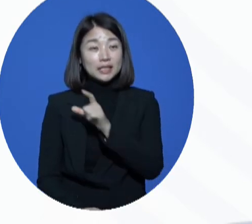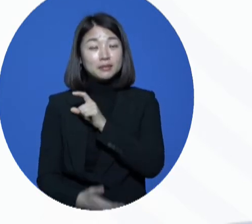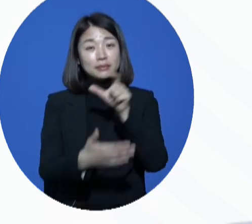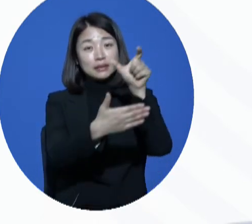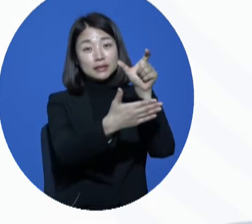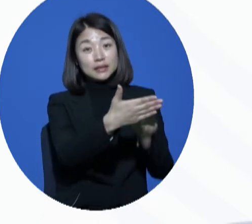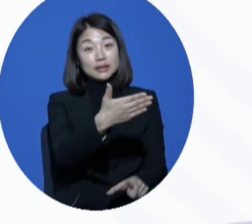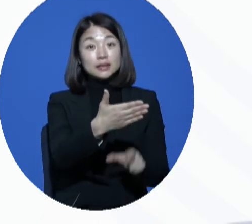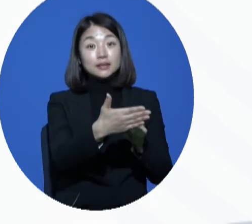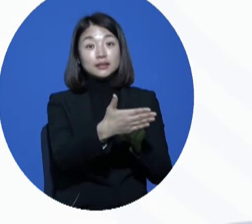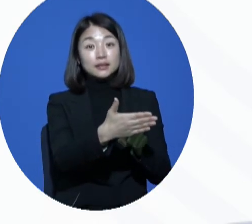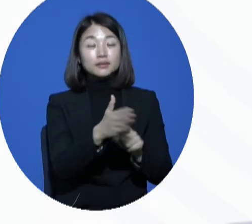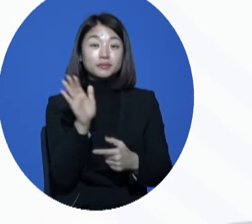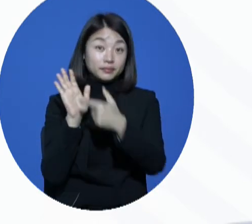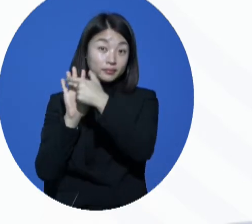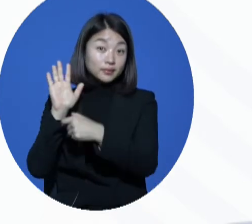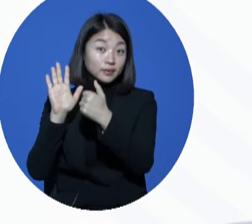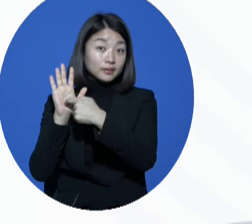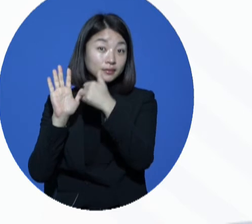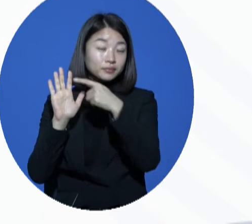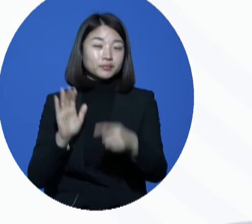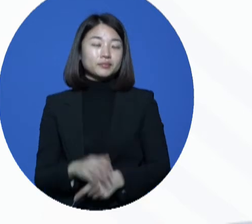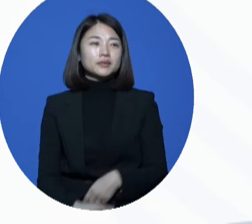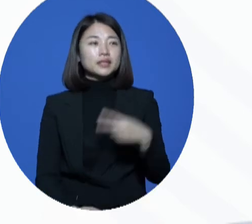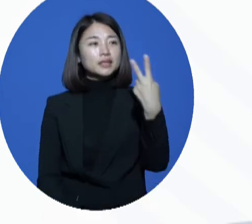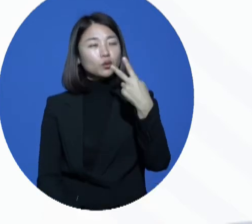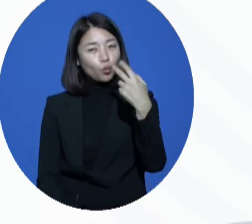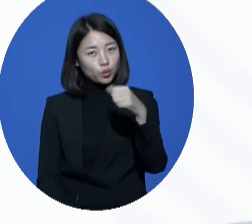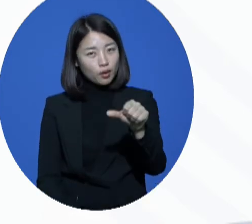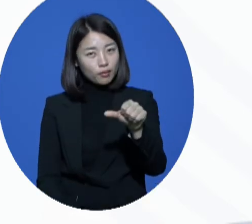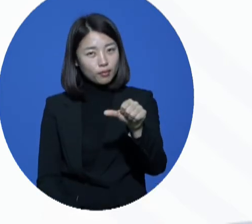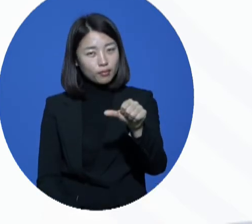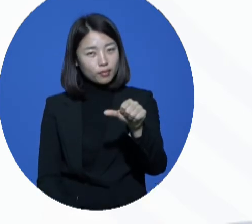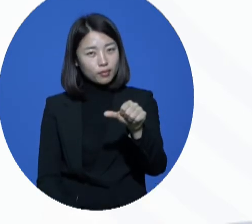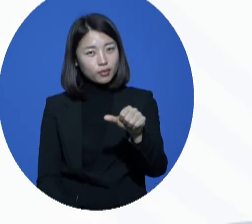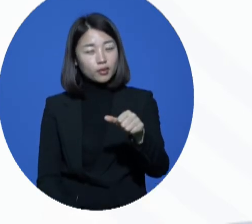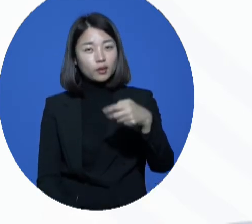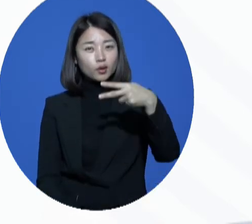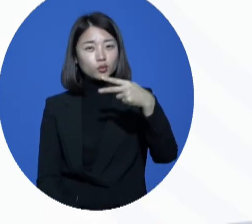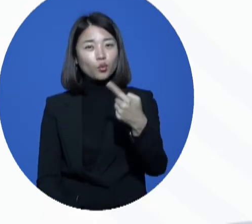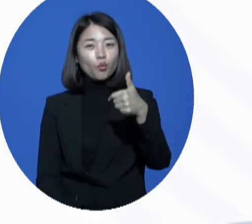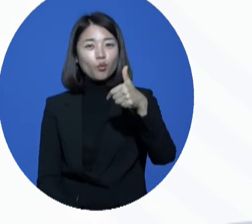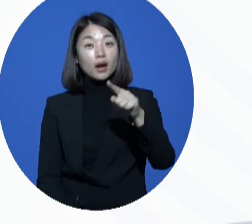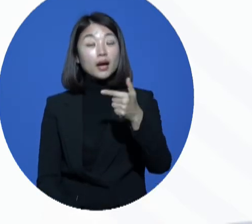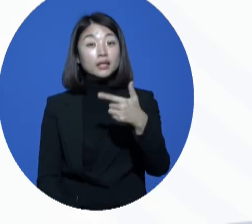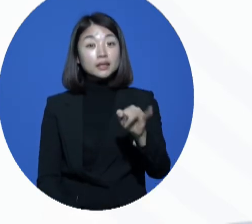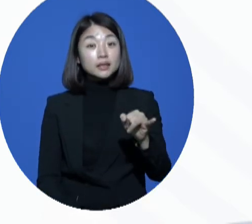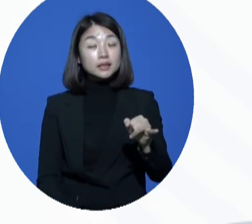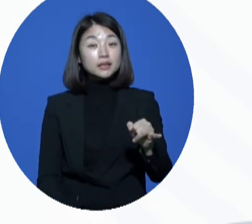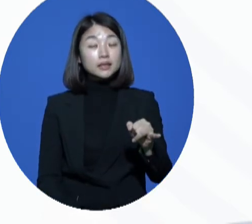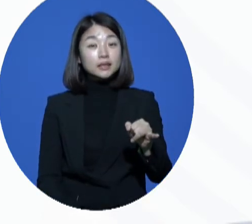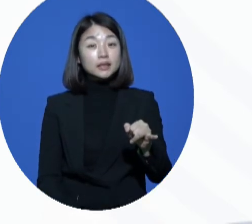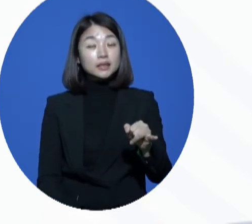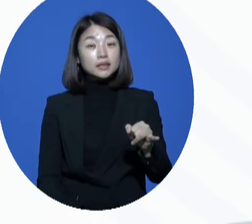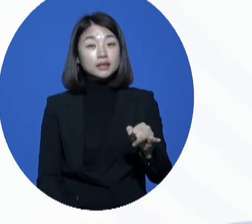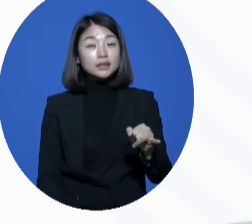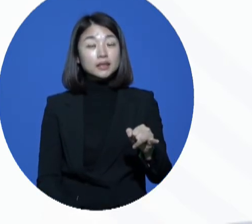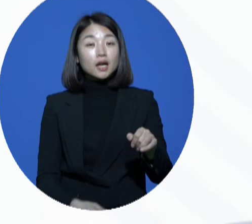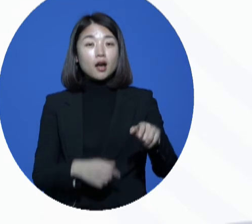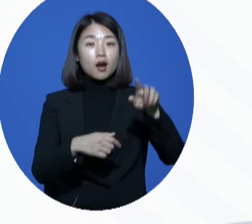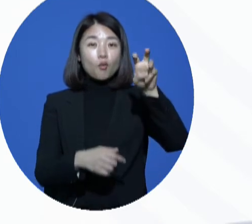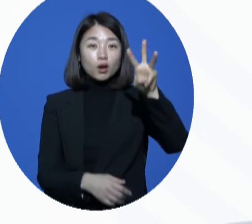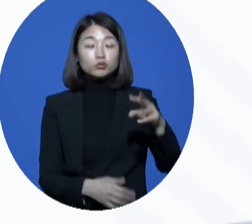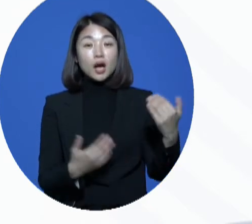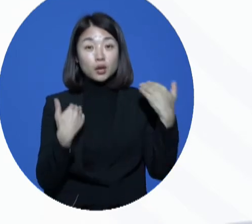것들만 쓴 것입니다. 그래도 굉장히 많죠. 2005년 그 도가니로 알려진 그 이나원 사건 그리고